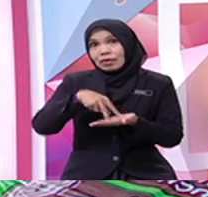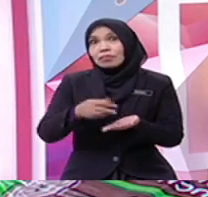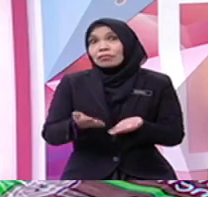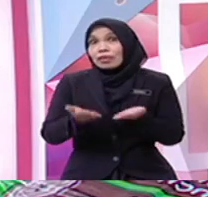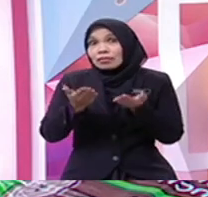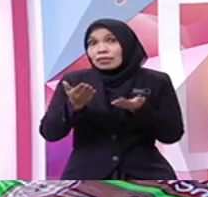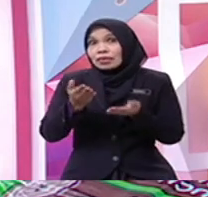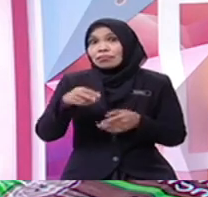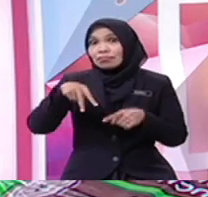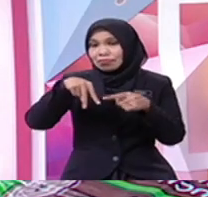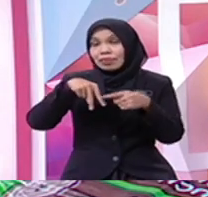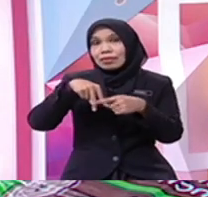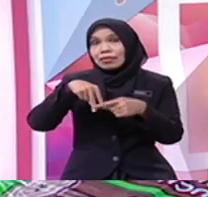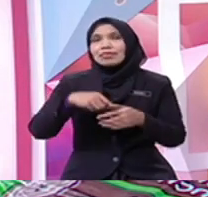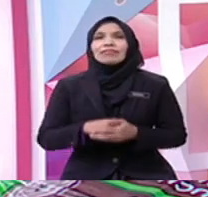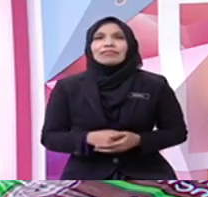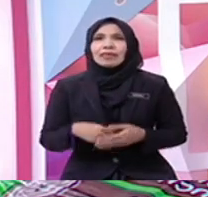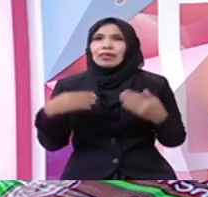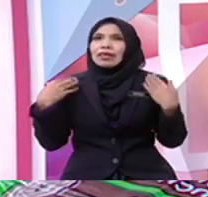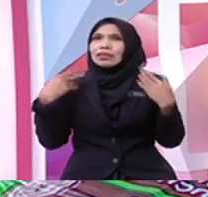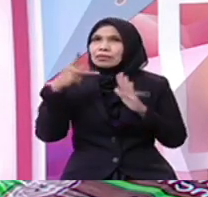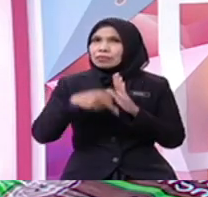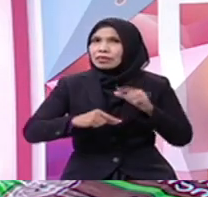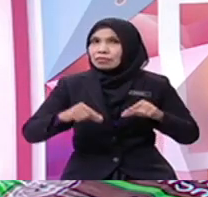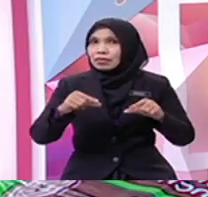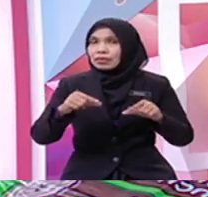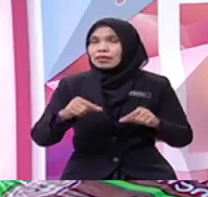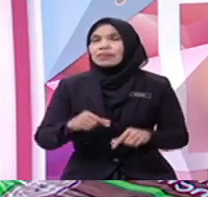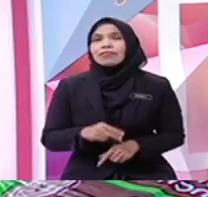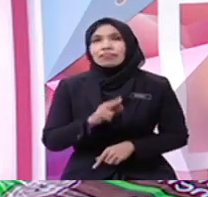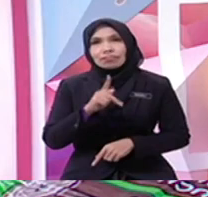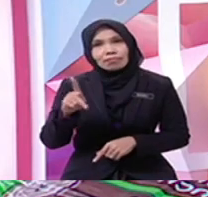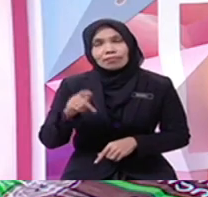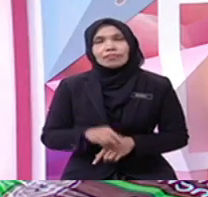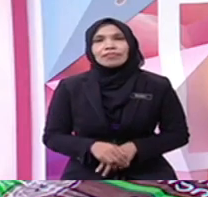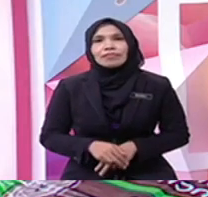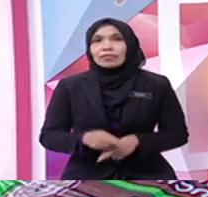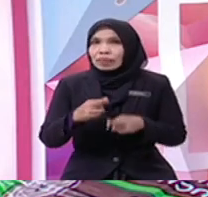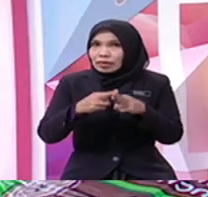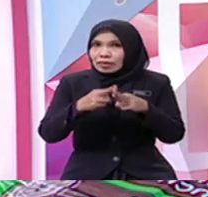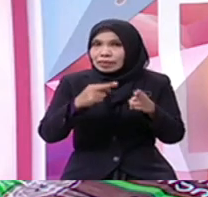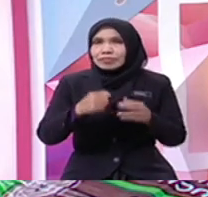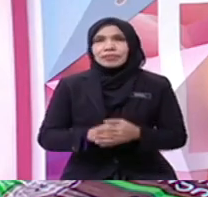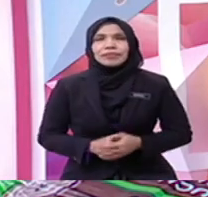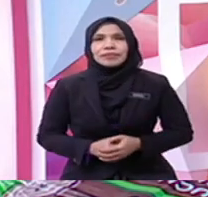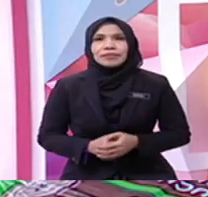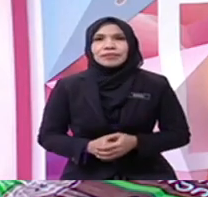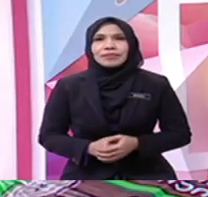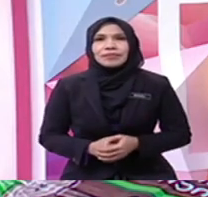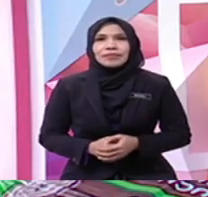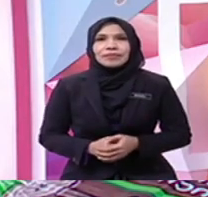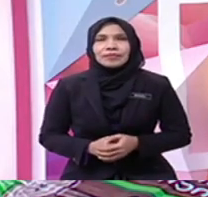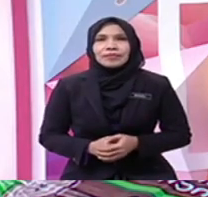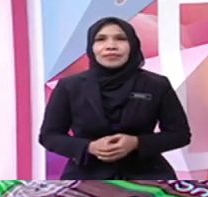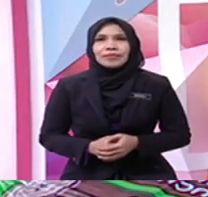Adipura kalian kasih gue Besok pas ini masih suka The Kitchen nah buat ataupun navami tentang pemakaiannya yang seimbang